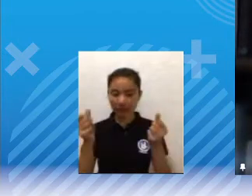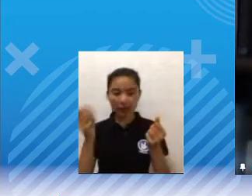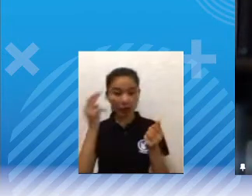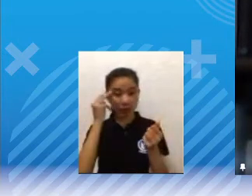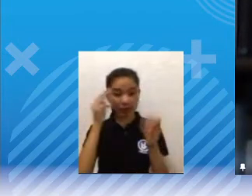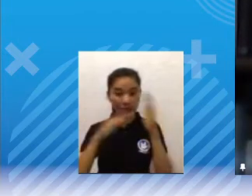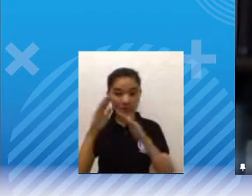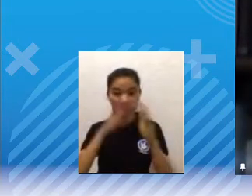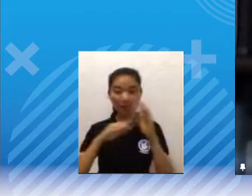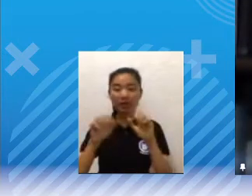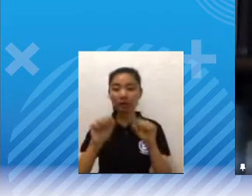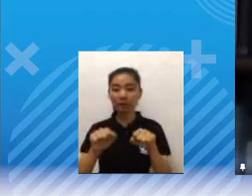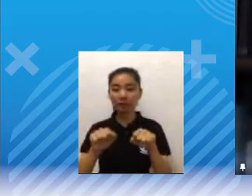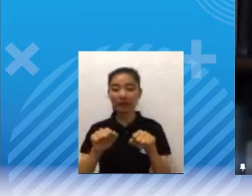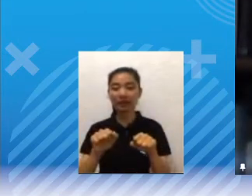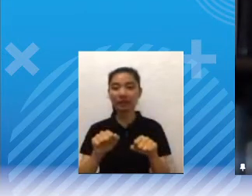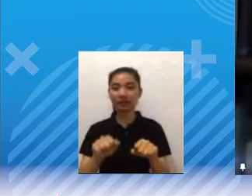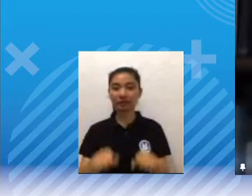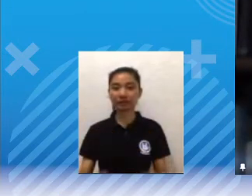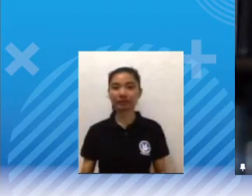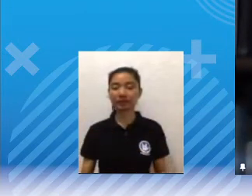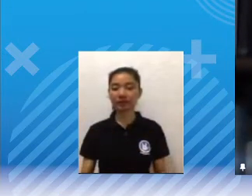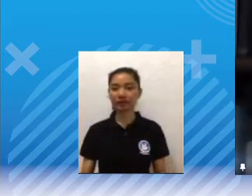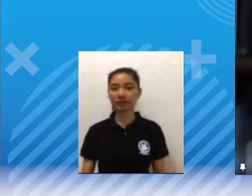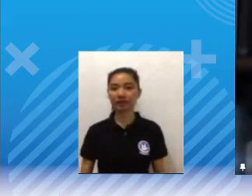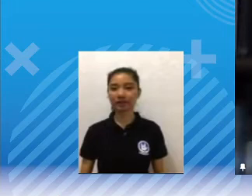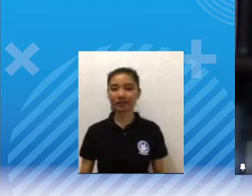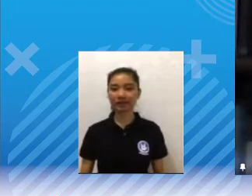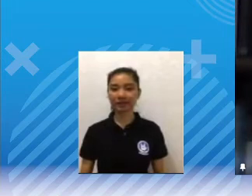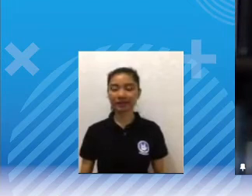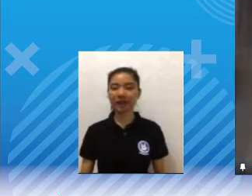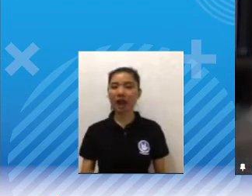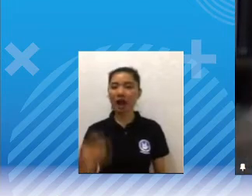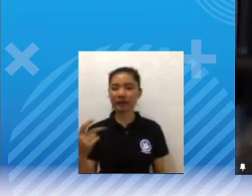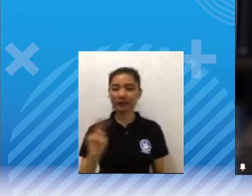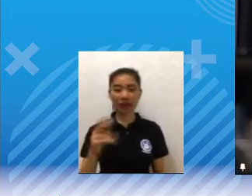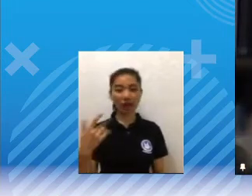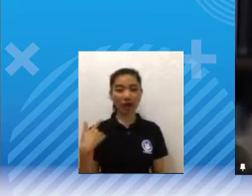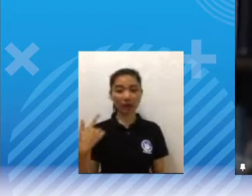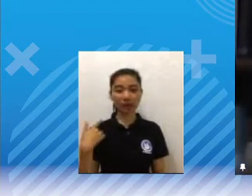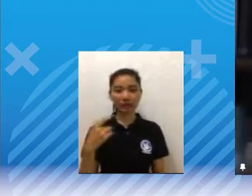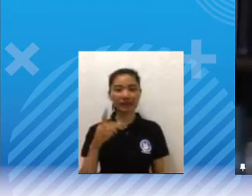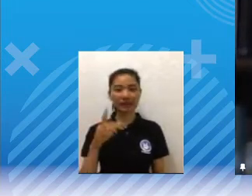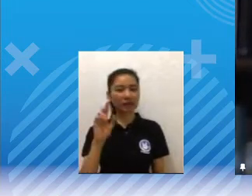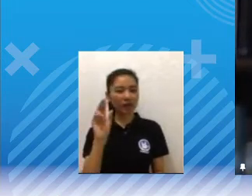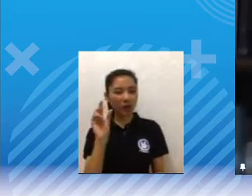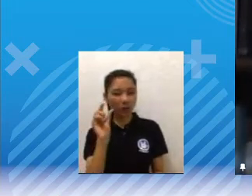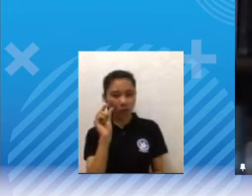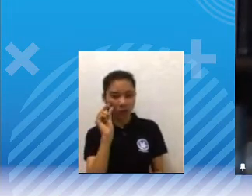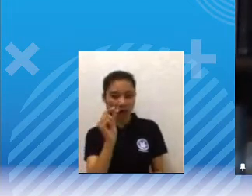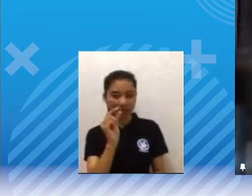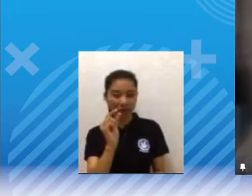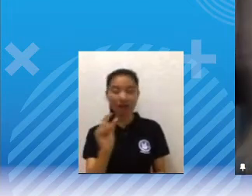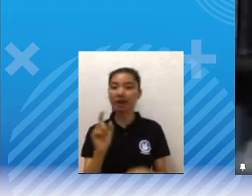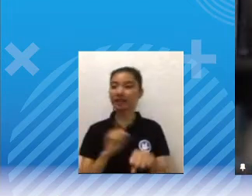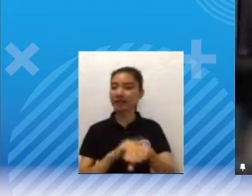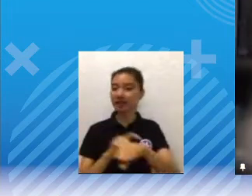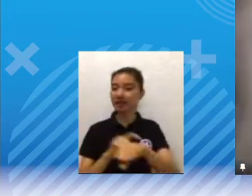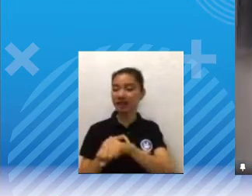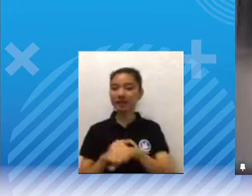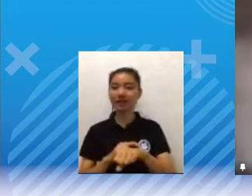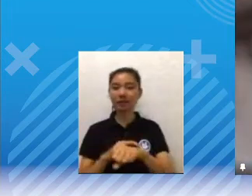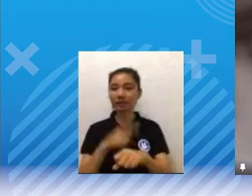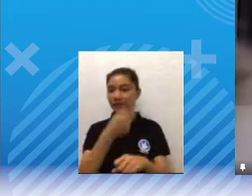konting oras, ma-achieve po natin yung better results po. Dahil po, yun nga, our minds are infinitely changeable